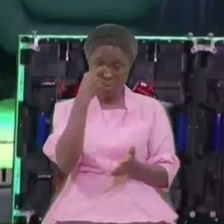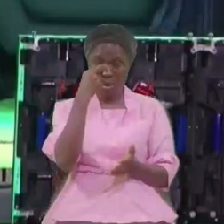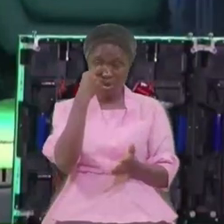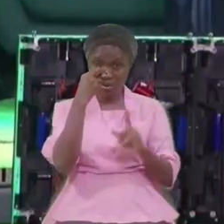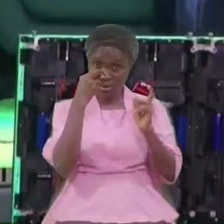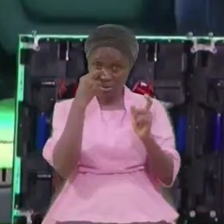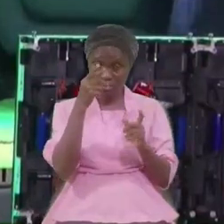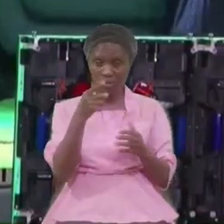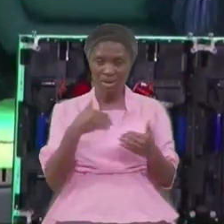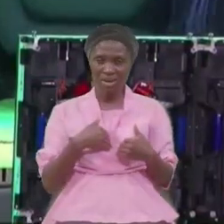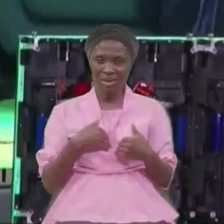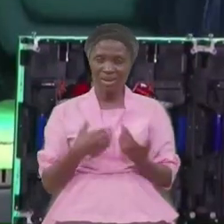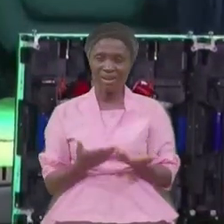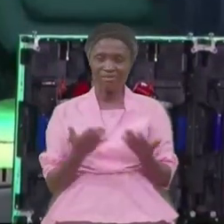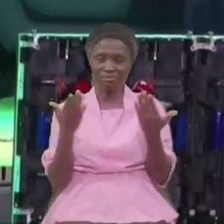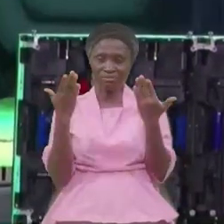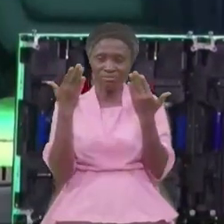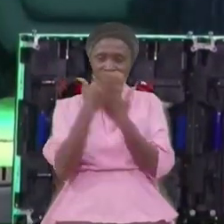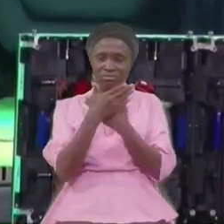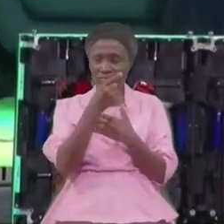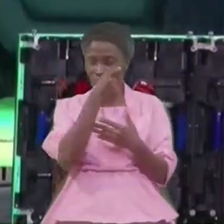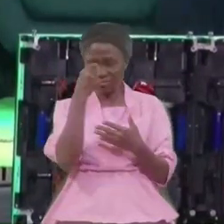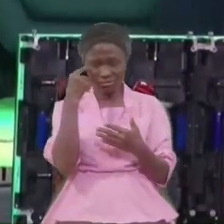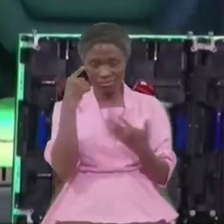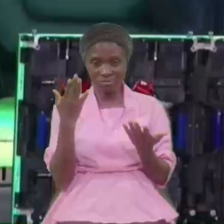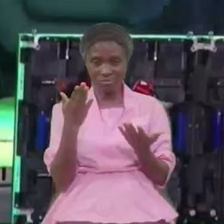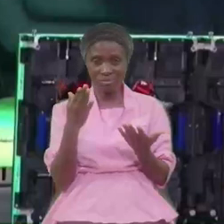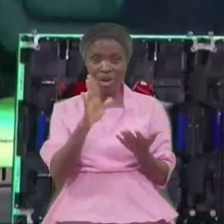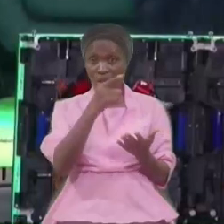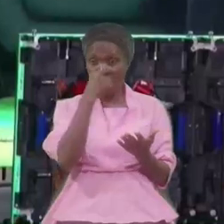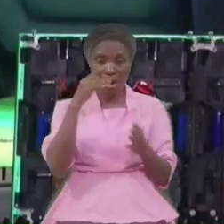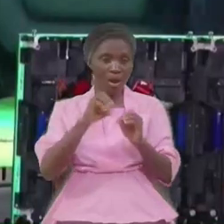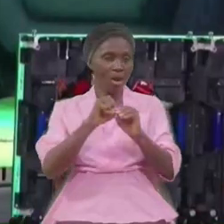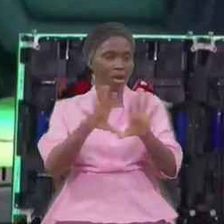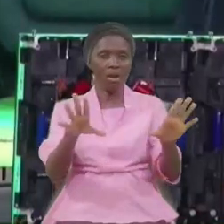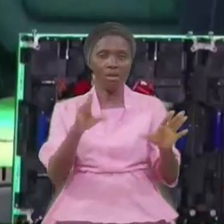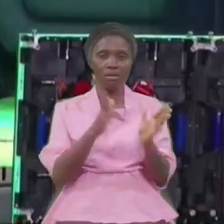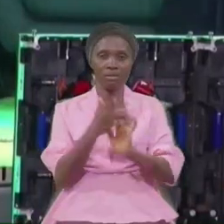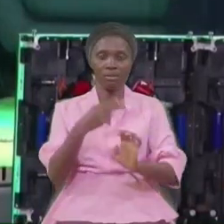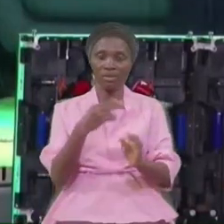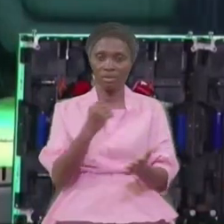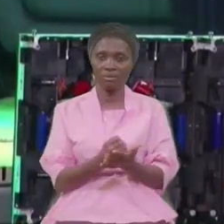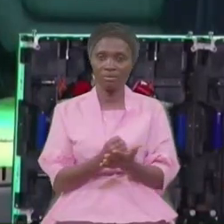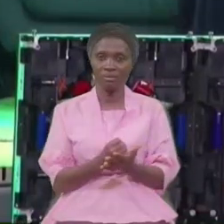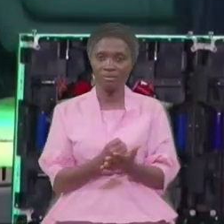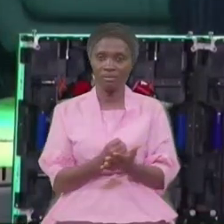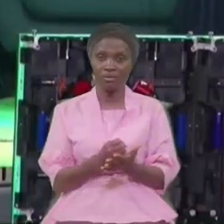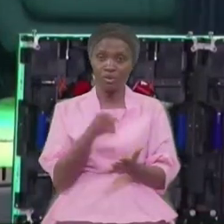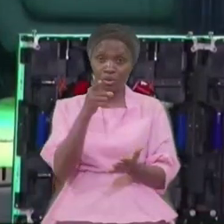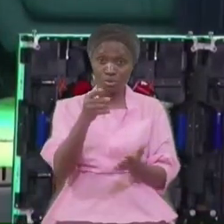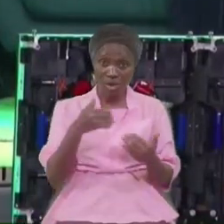Mais vous avez une mauvaise vision, vous aurez une vision claire. Vous